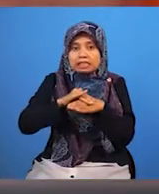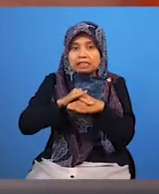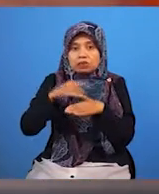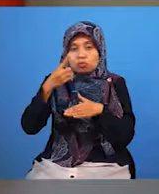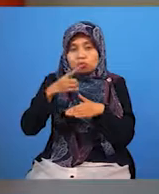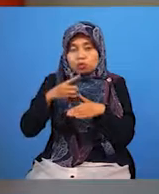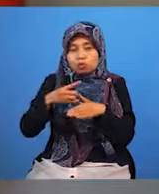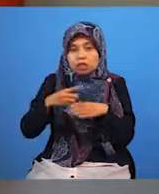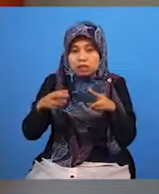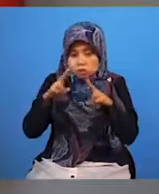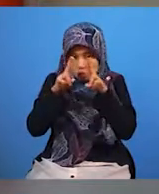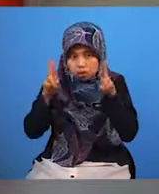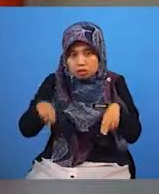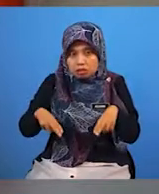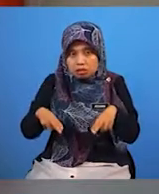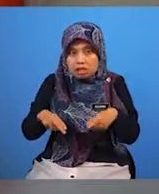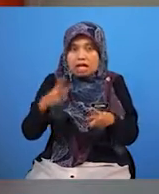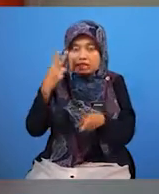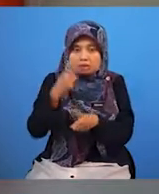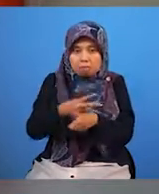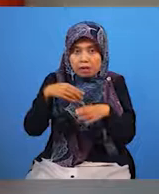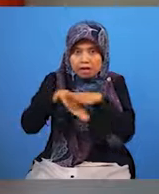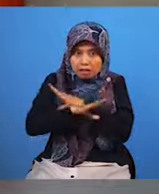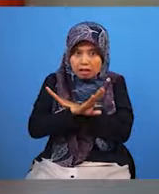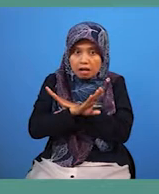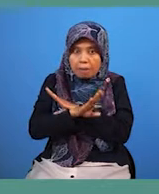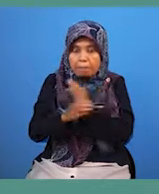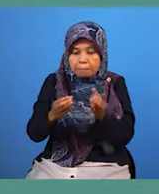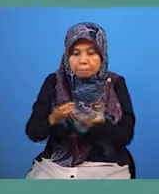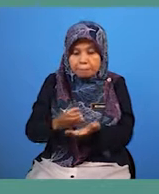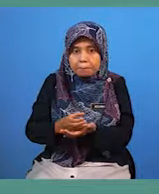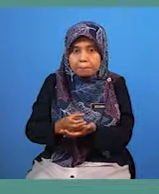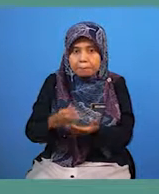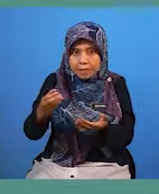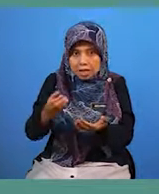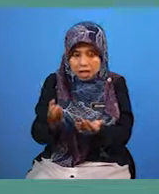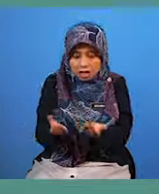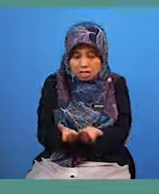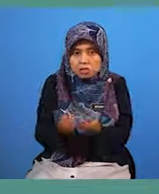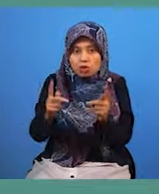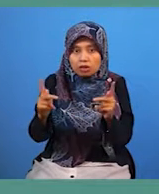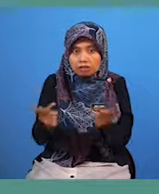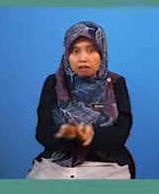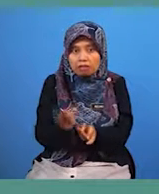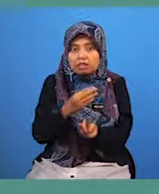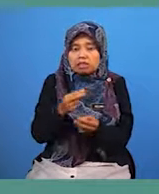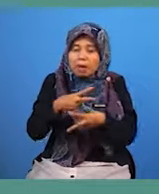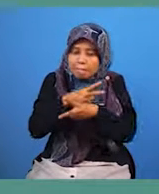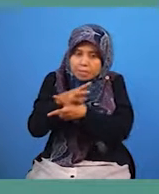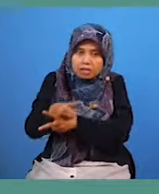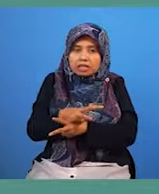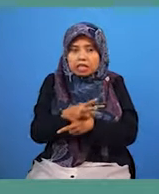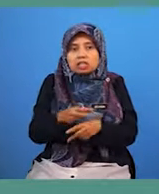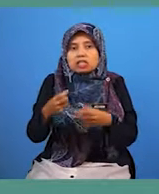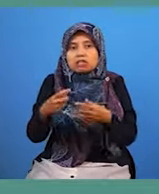dianalisis. Botol sampel disimpan di dalam bekas kontainer dan perlu dibawa dengan berhati-hati